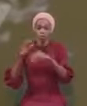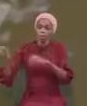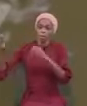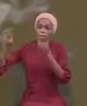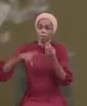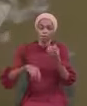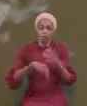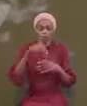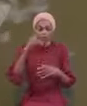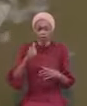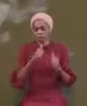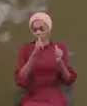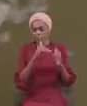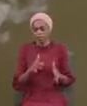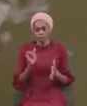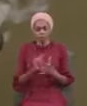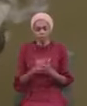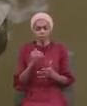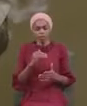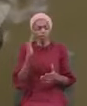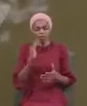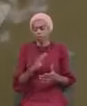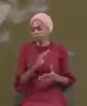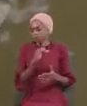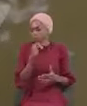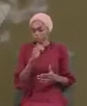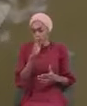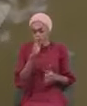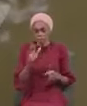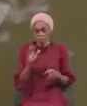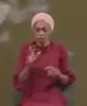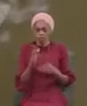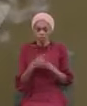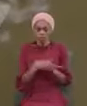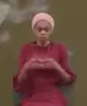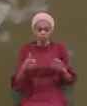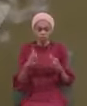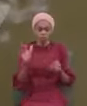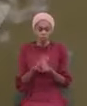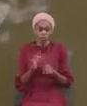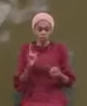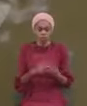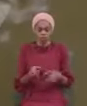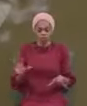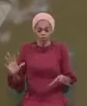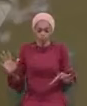la béndition en abondance ce que nous avons étudié ce